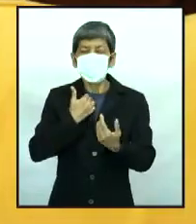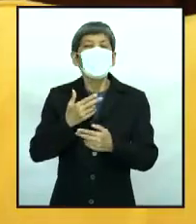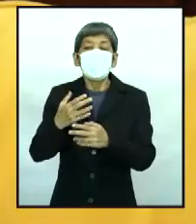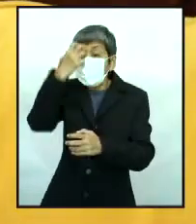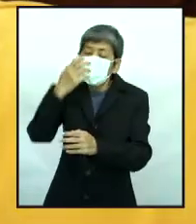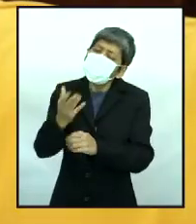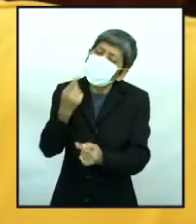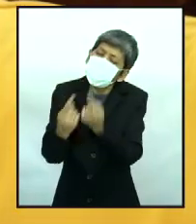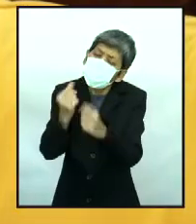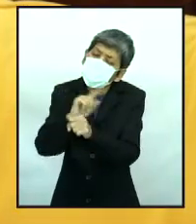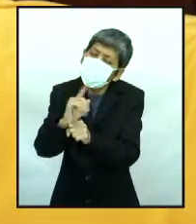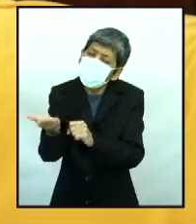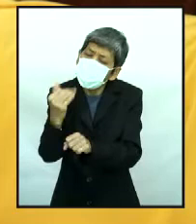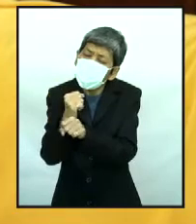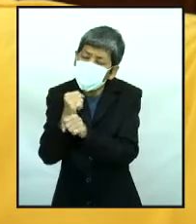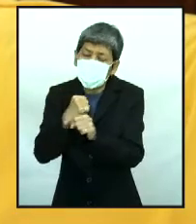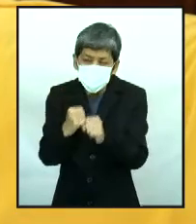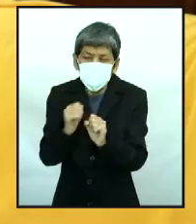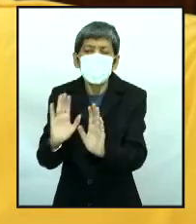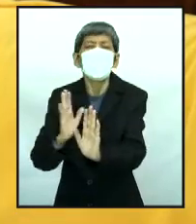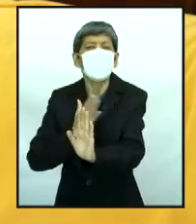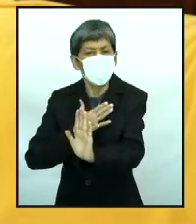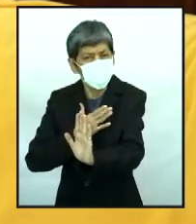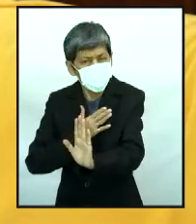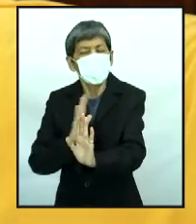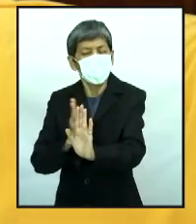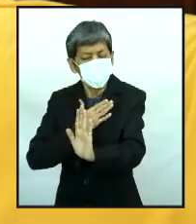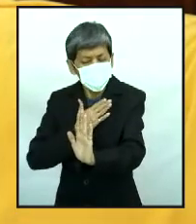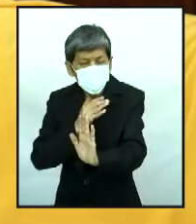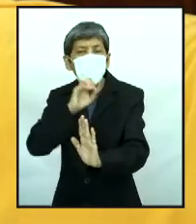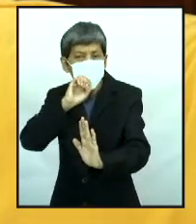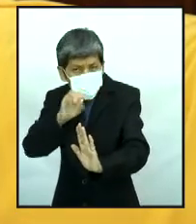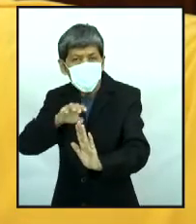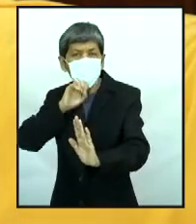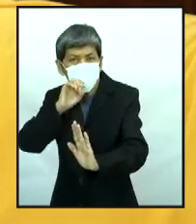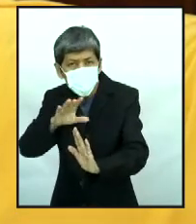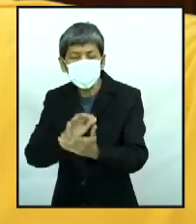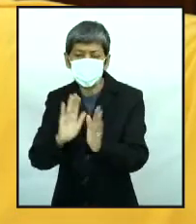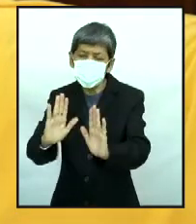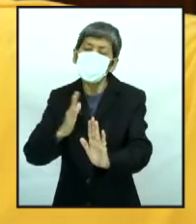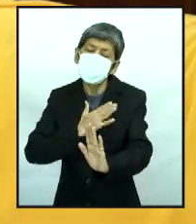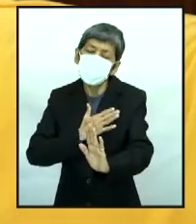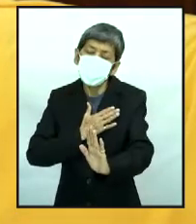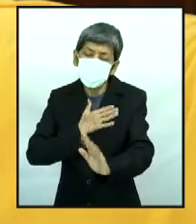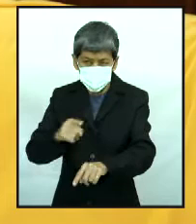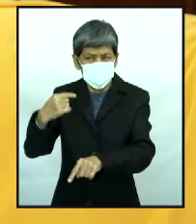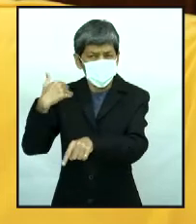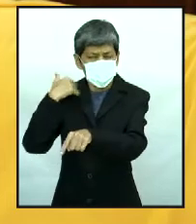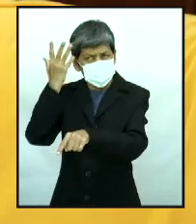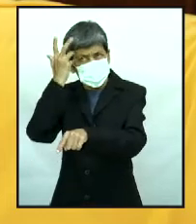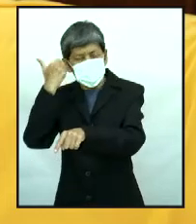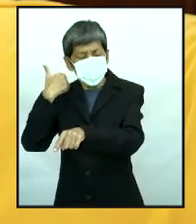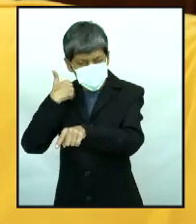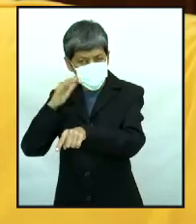ขาโมโหให้เขาหงุดหงิดแล้วเราก็พยายามให้เขาแบบใจเย็นๆหรือว่าให้ไปนั่งพักหรือว่าบางทีเขาก็จะมีอารมณ์เครียดของเ